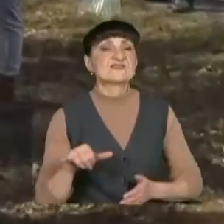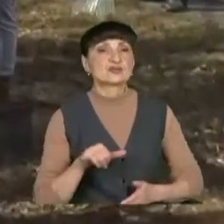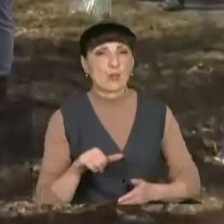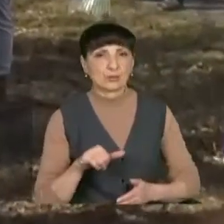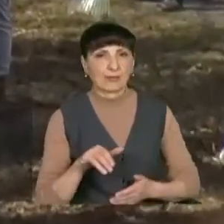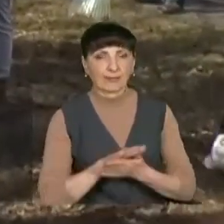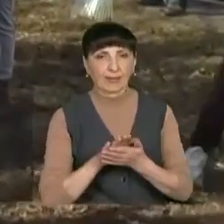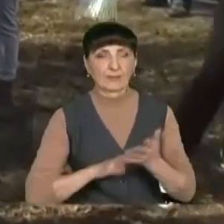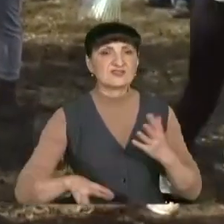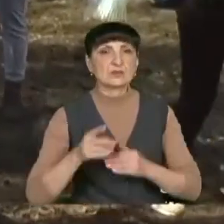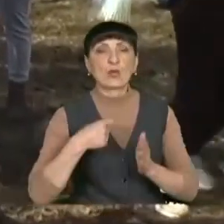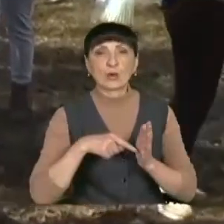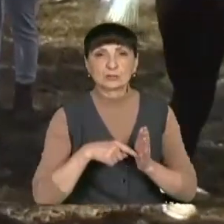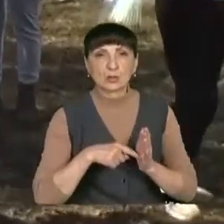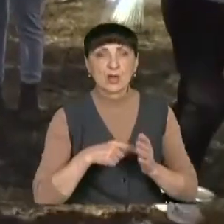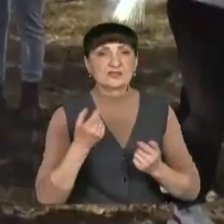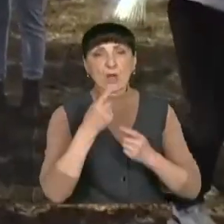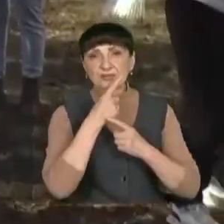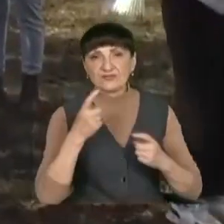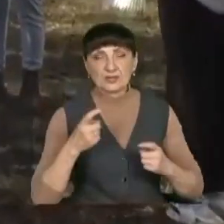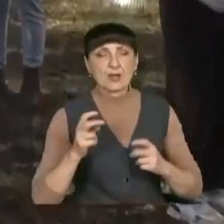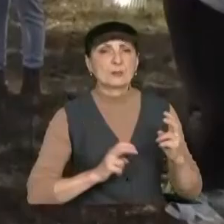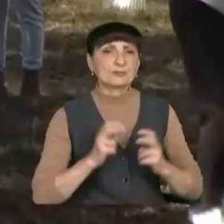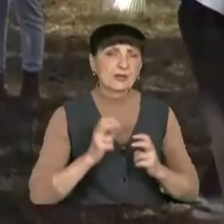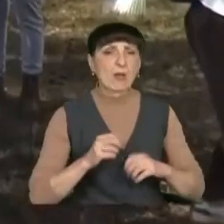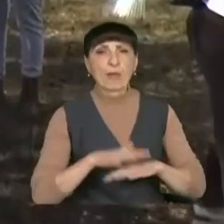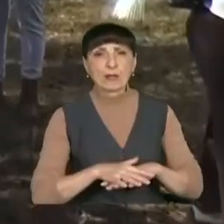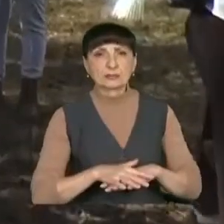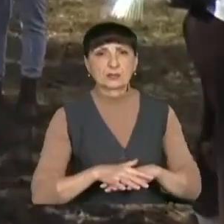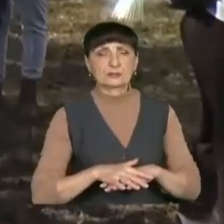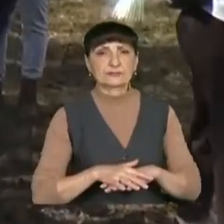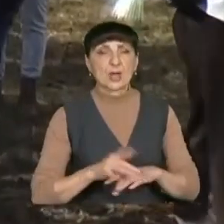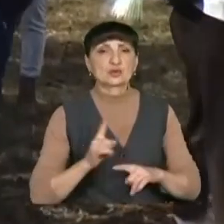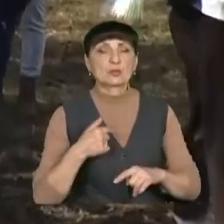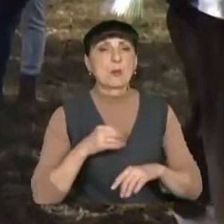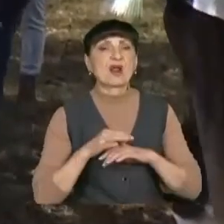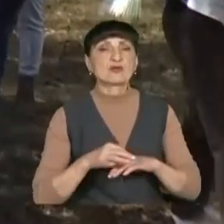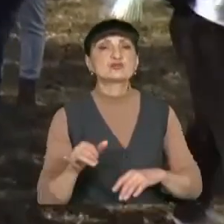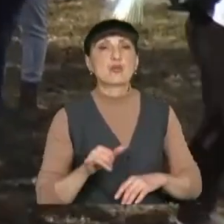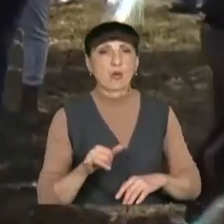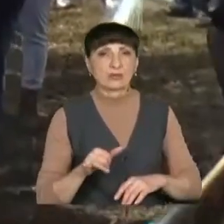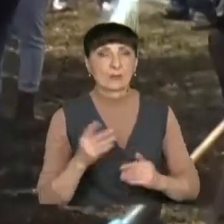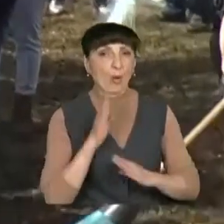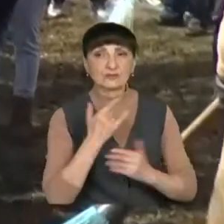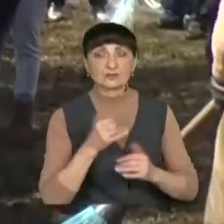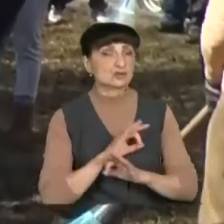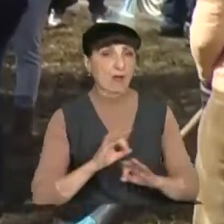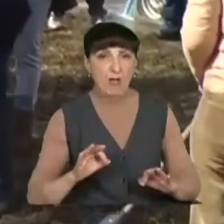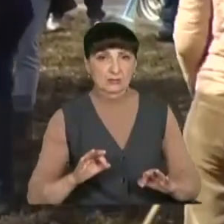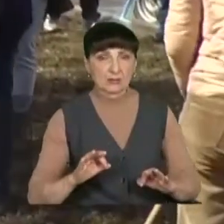по всему городу. Сегодня объявили и предприятиям, и банкам, что проводим субботник. Погода сегодня стоит